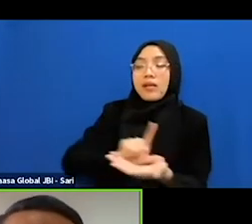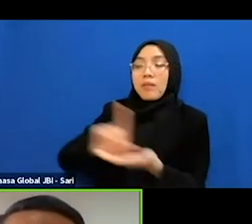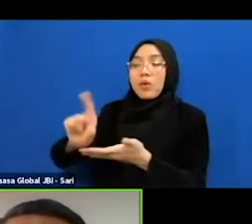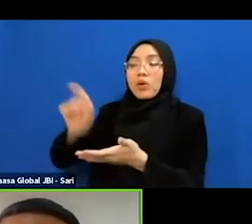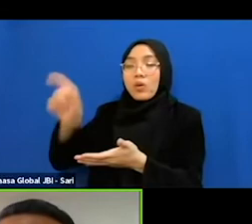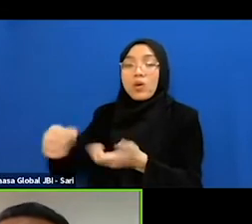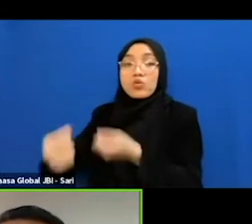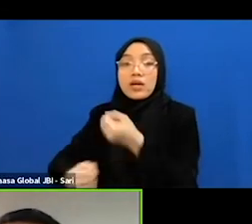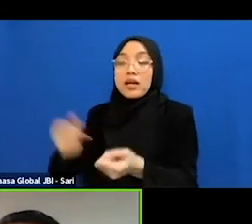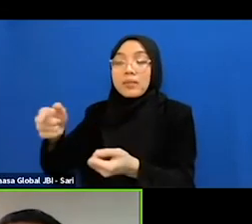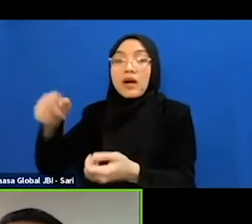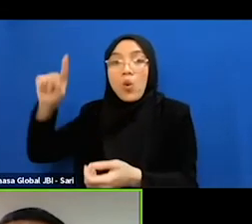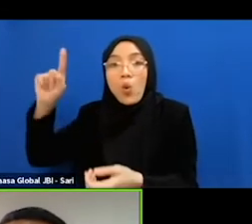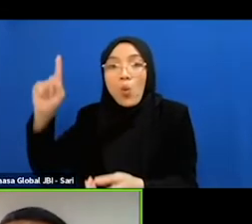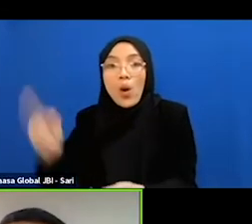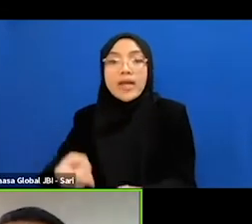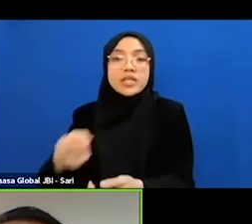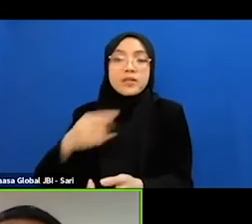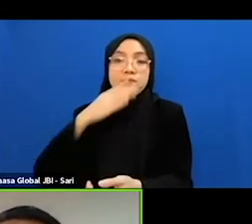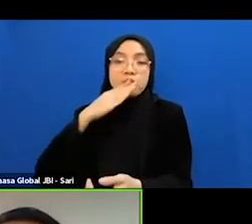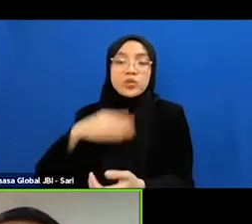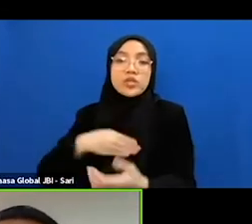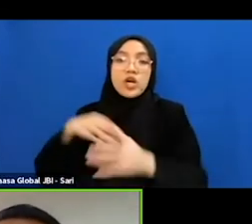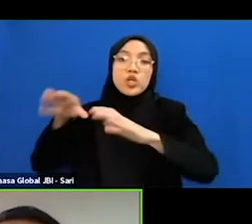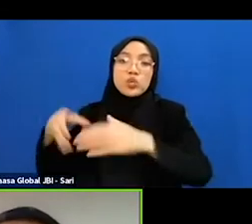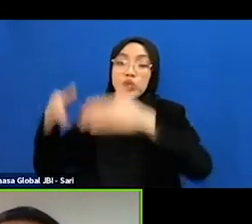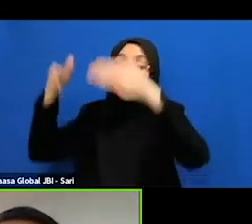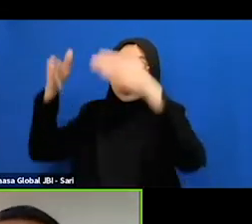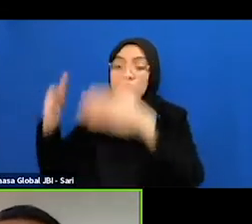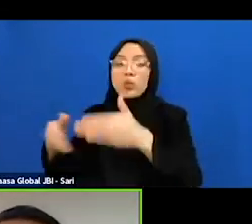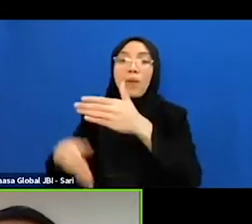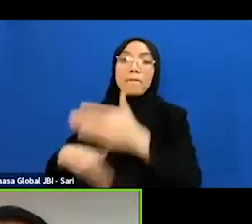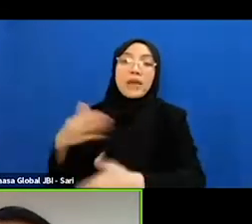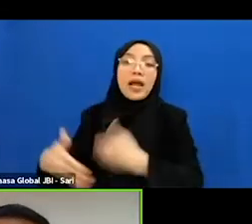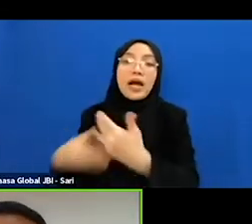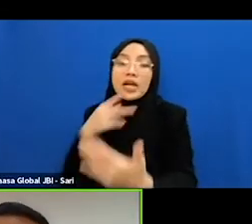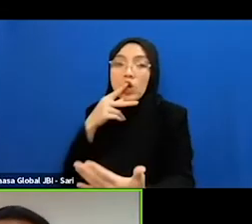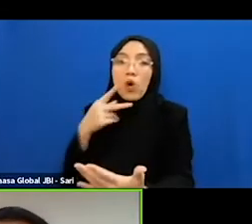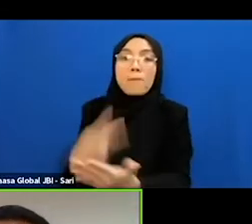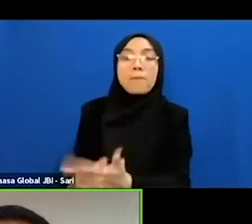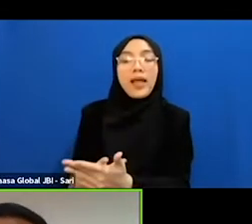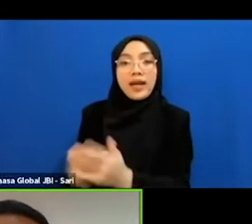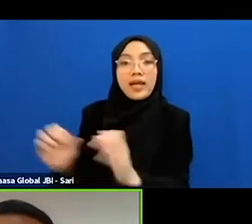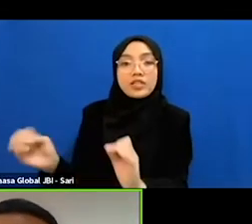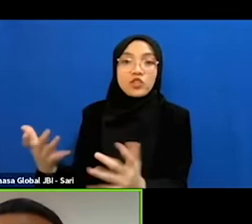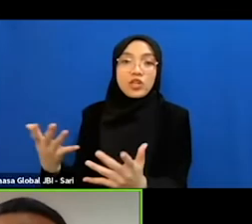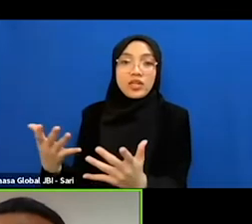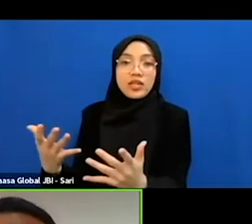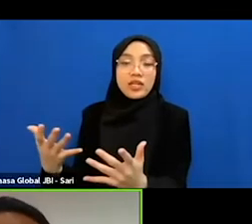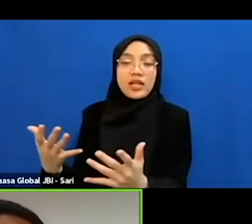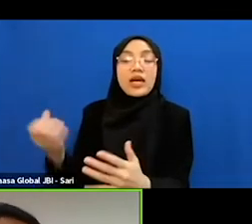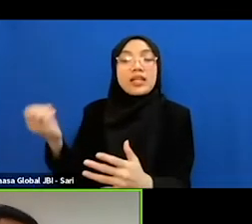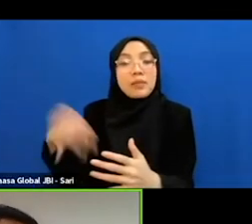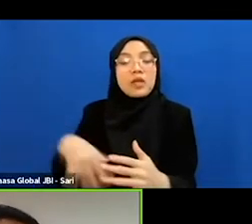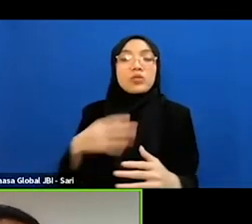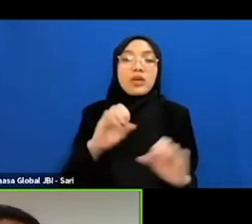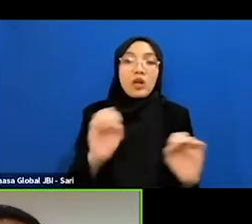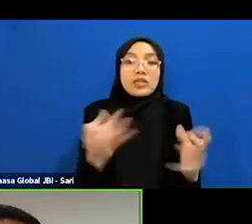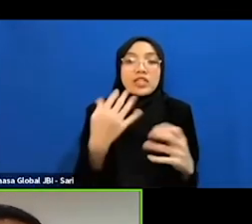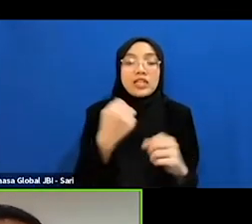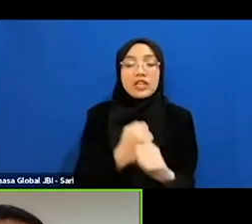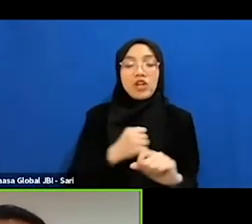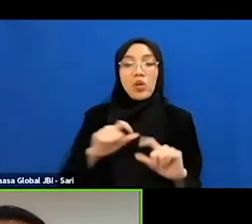pelaku usaha wajib mempunyai unit untuk menangani komplain tersebut termasuk geuriwoseo